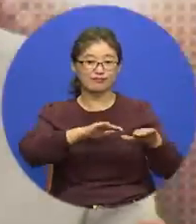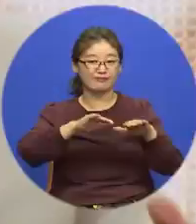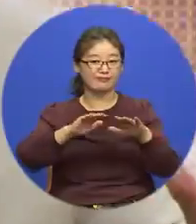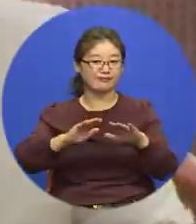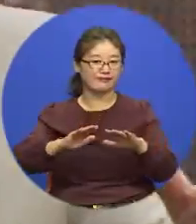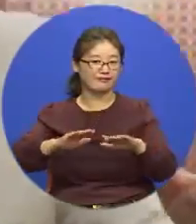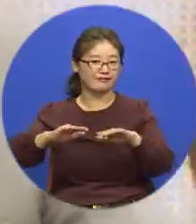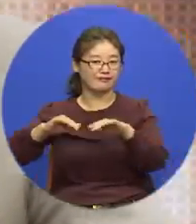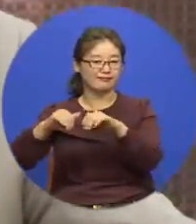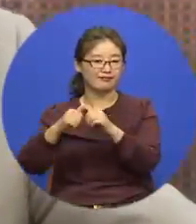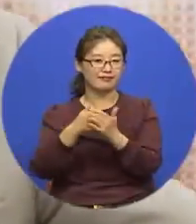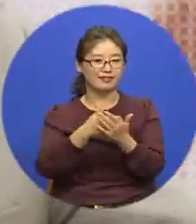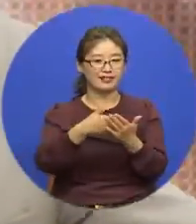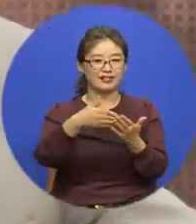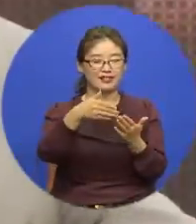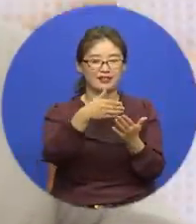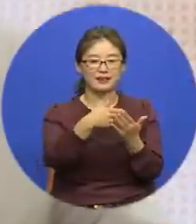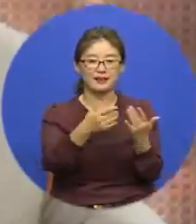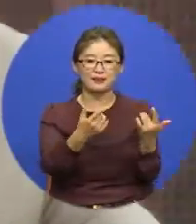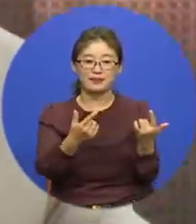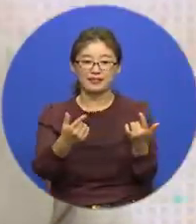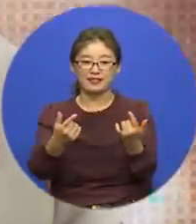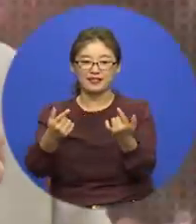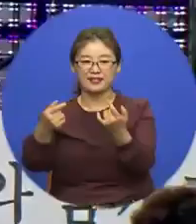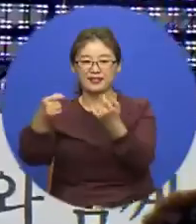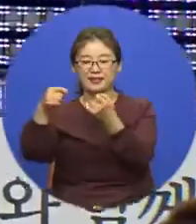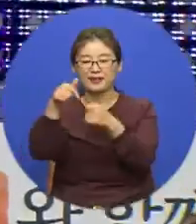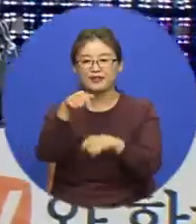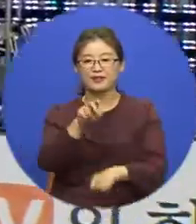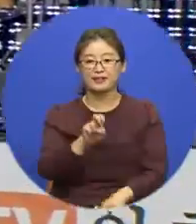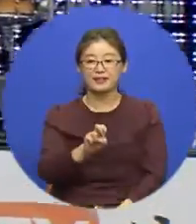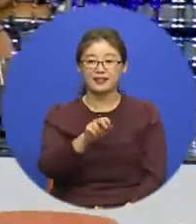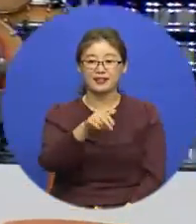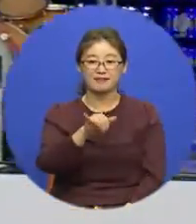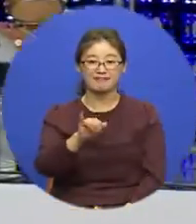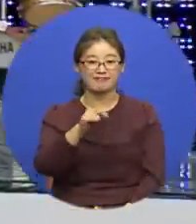그림 같은 감시 해변